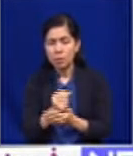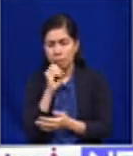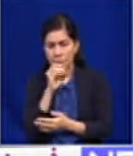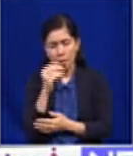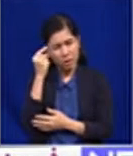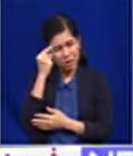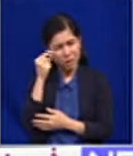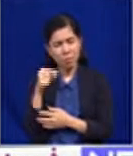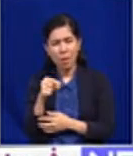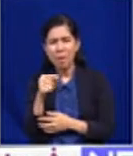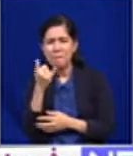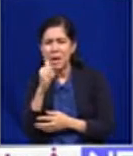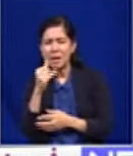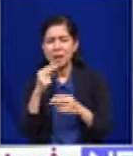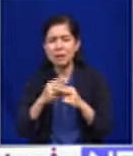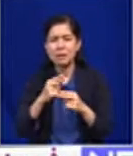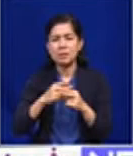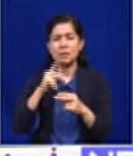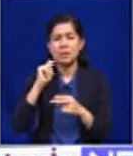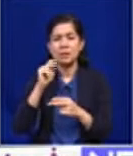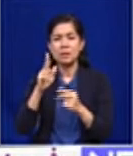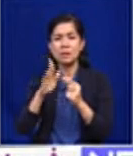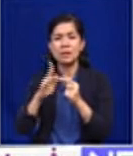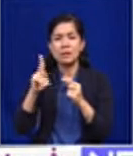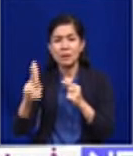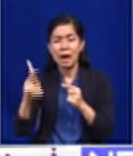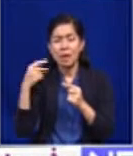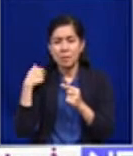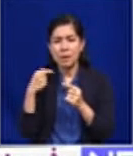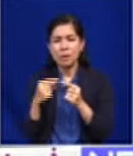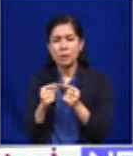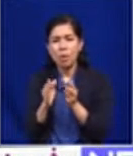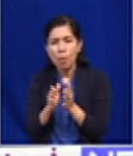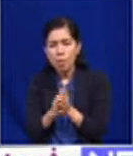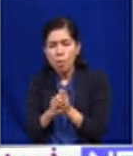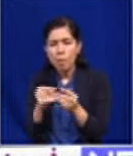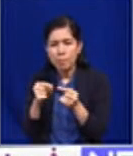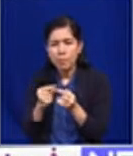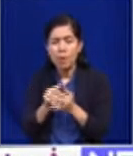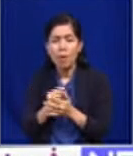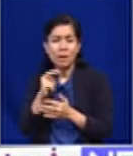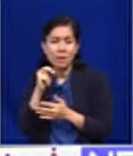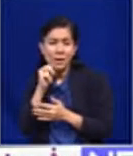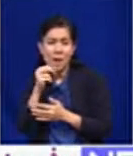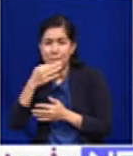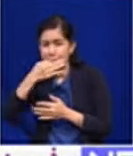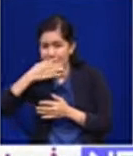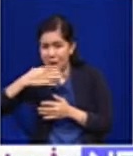น่าจะเป็นทากทะเลโดยได้นำซากแล้วก็น้ำทะเลไปตรวจวิเคราะห์อีกครั้งค่ะ